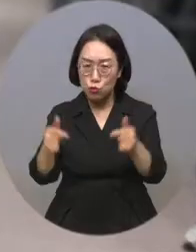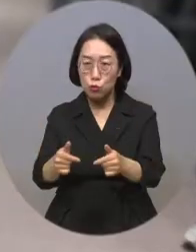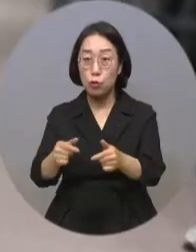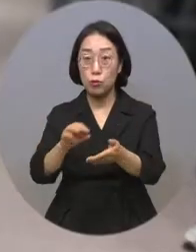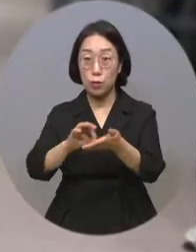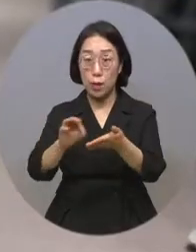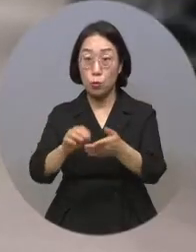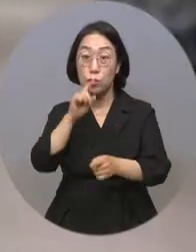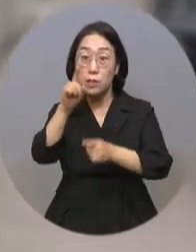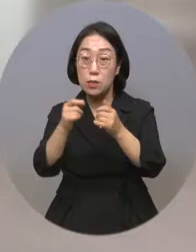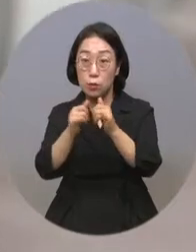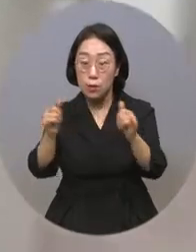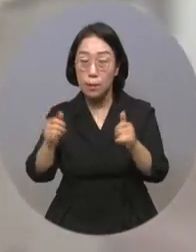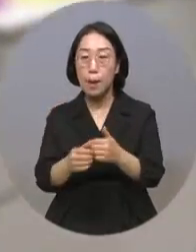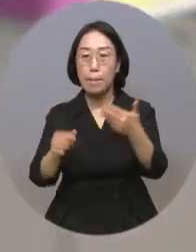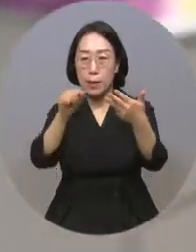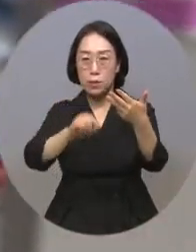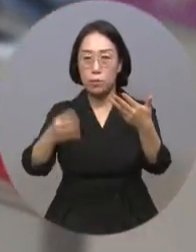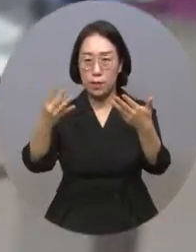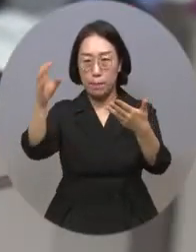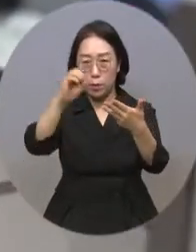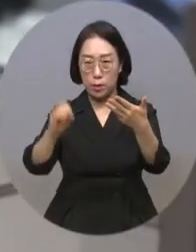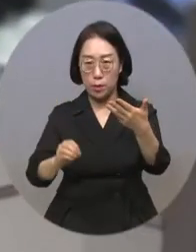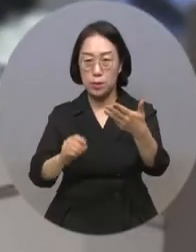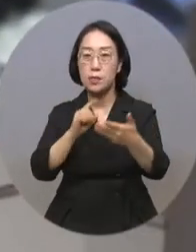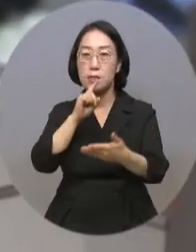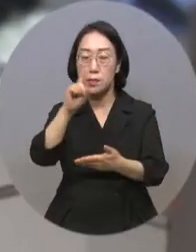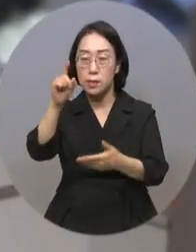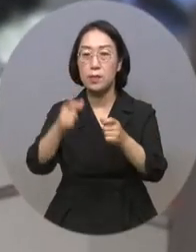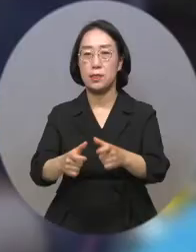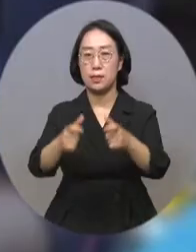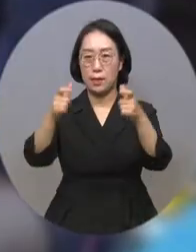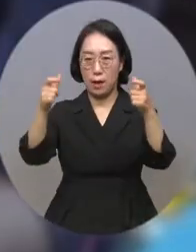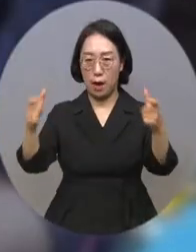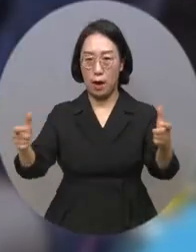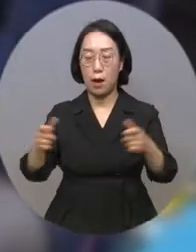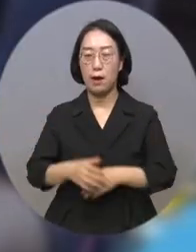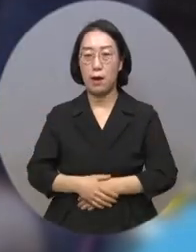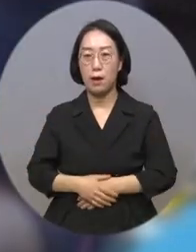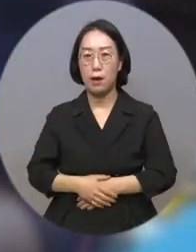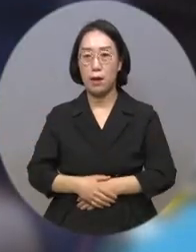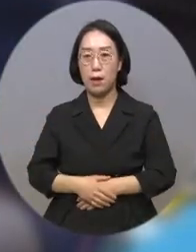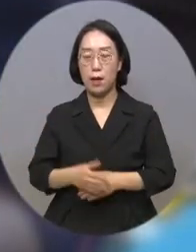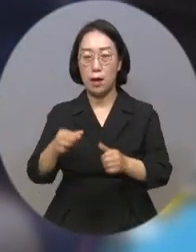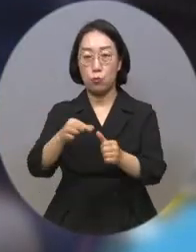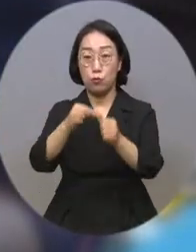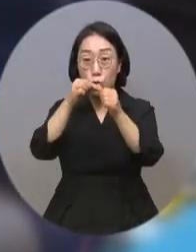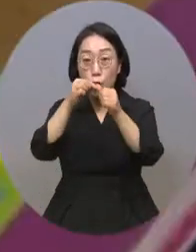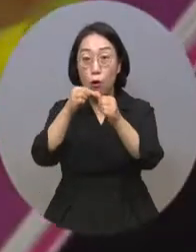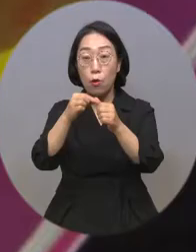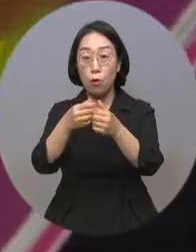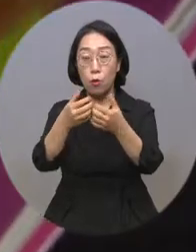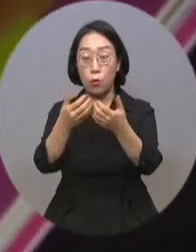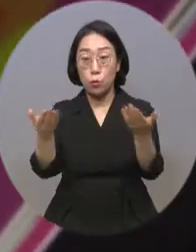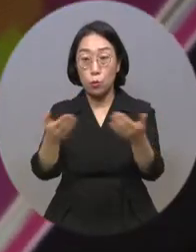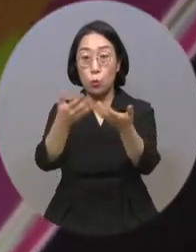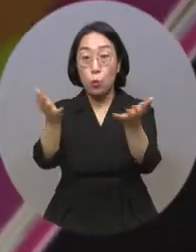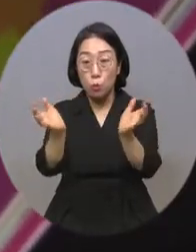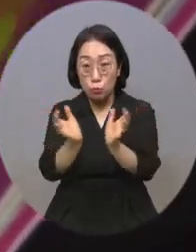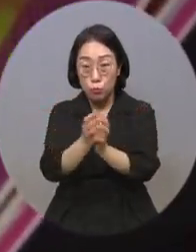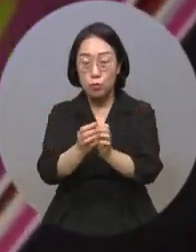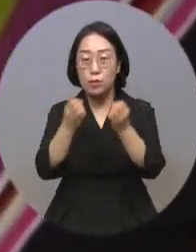전년 동기 대비 8.4% 증가했습니다. 고용부는 3+3 부모 육아휴직제